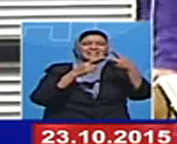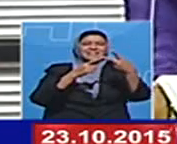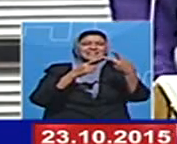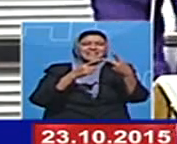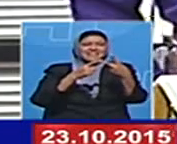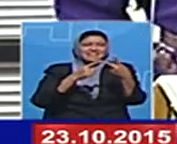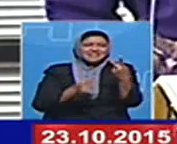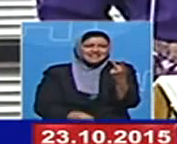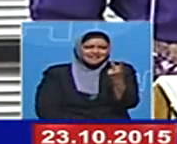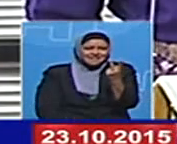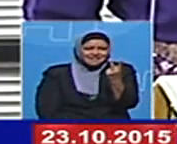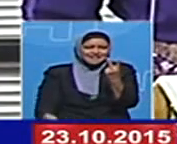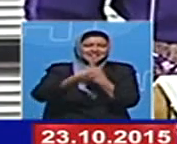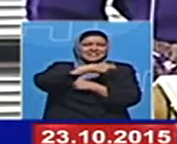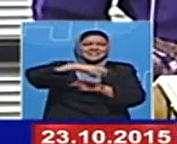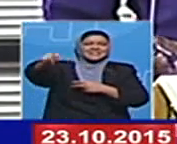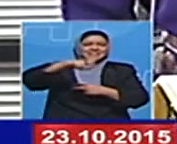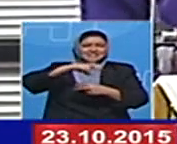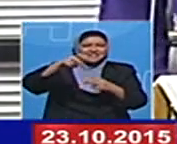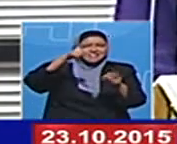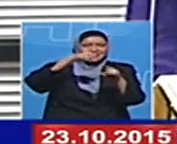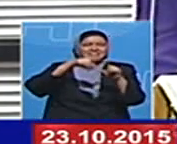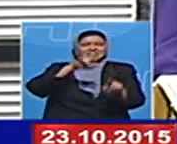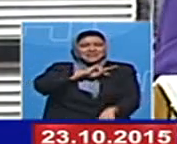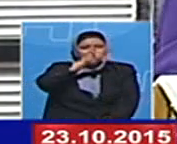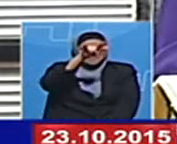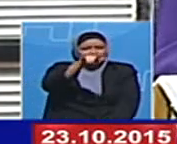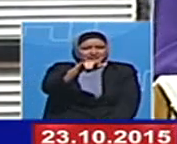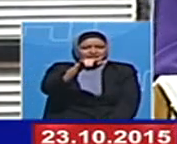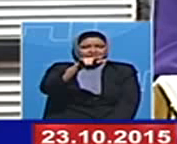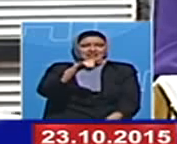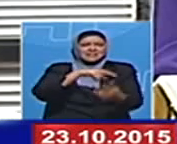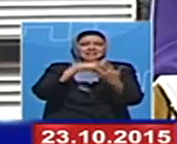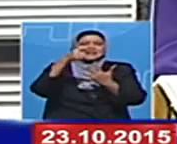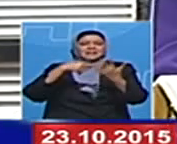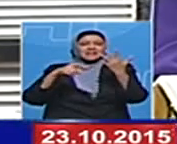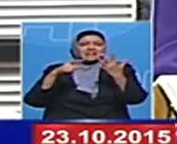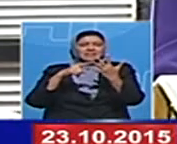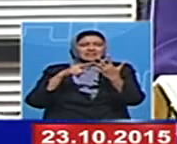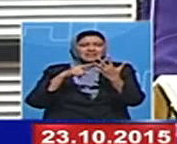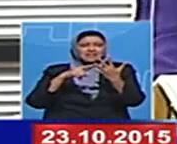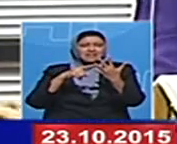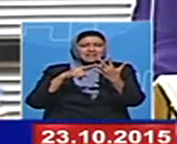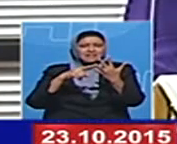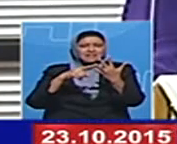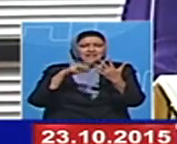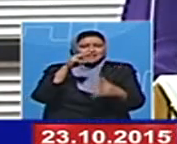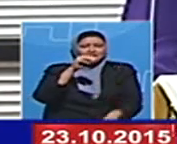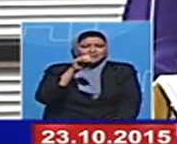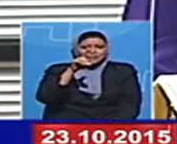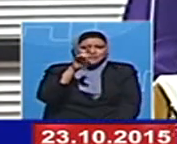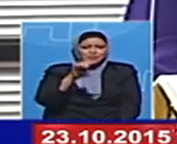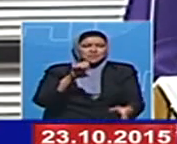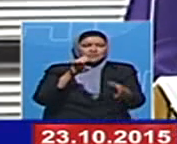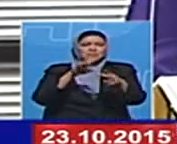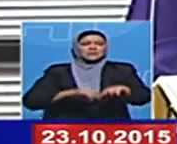kedua kedua pengangkutan penumpang udara merupakan antara mod utama pengangkutan bagi penduduk